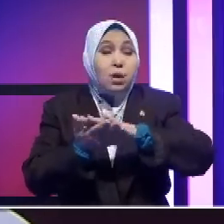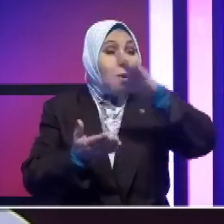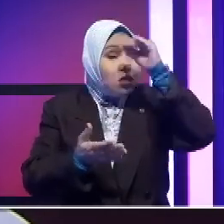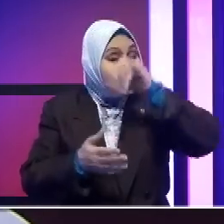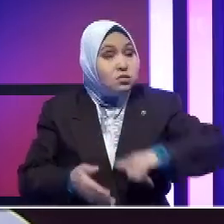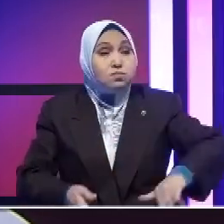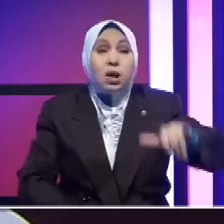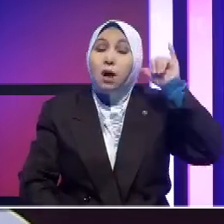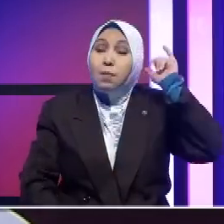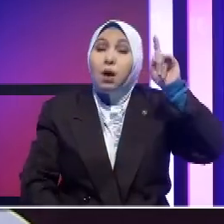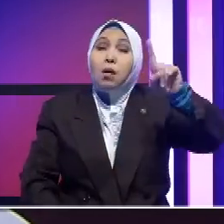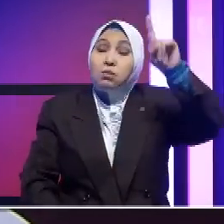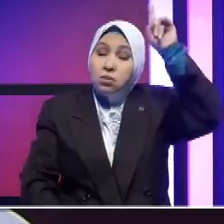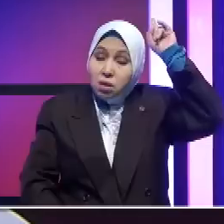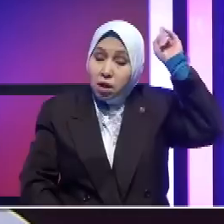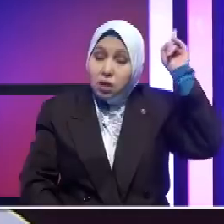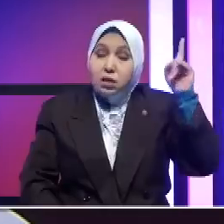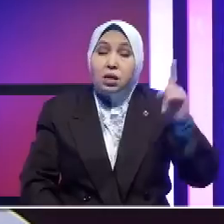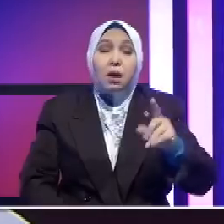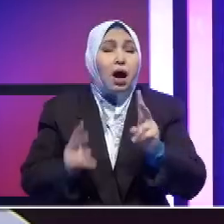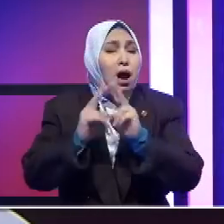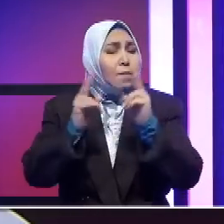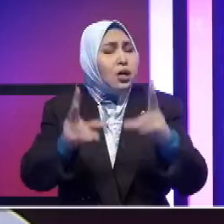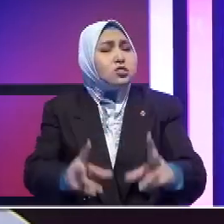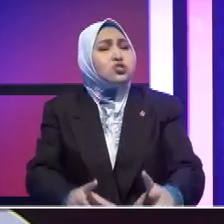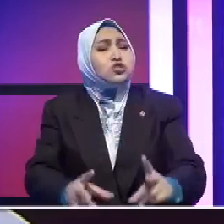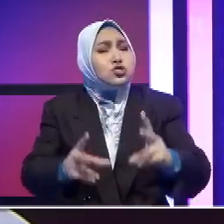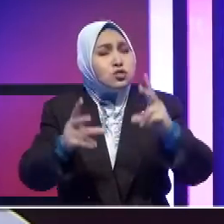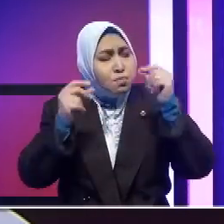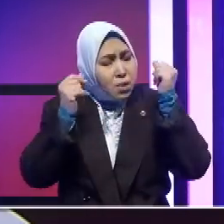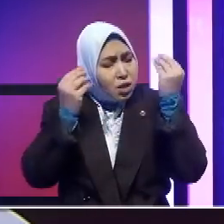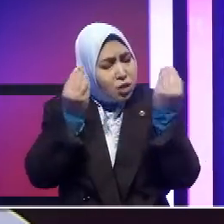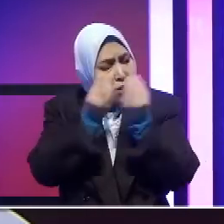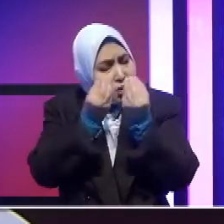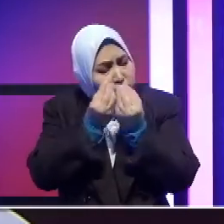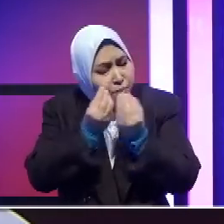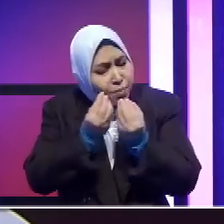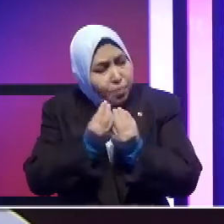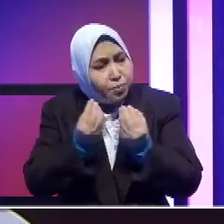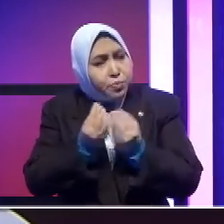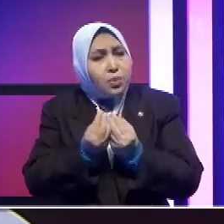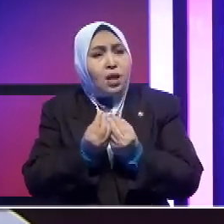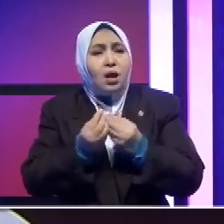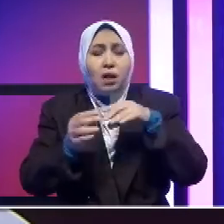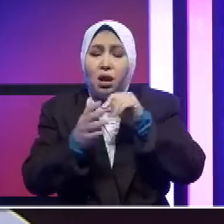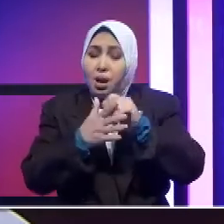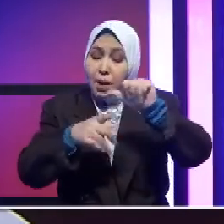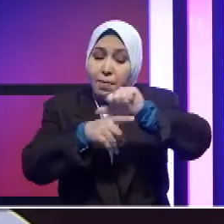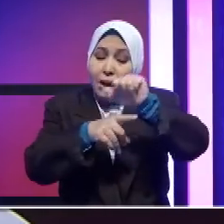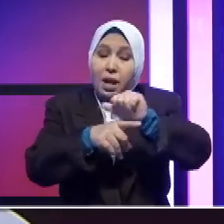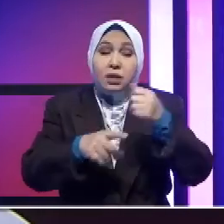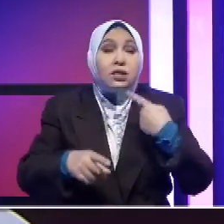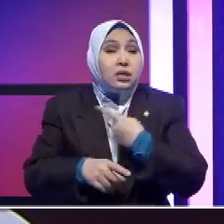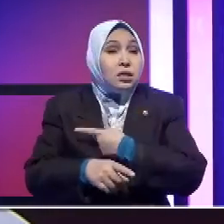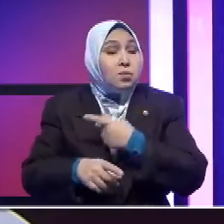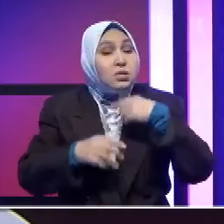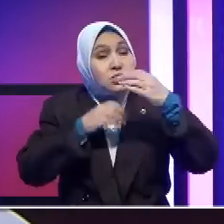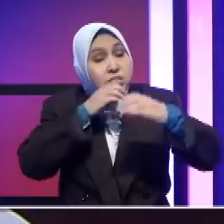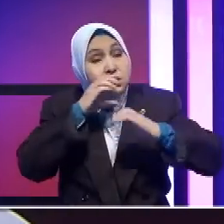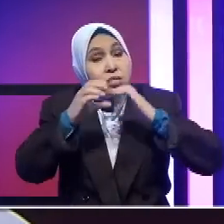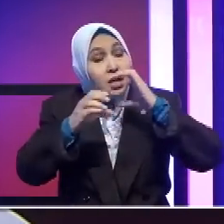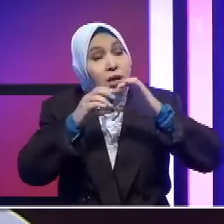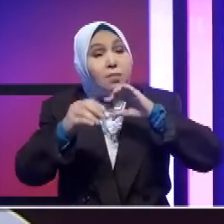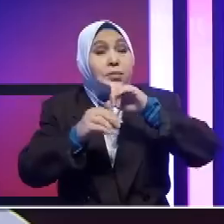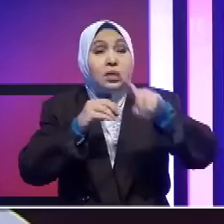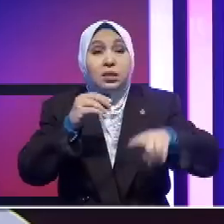Allah ini sari'ul hisab, iaitu amat cepat kiraannya, auditnya dalam amalan kita. Bila bercakap tentang la yu'minu